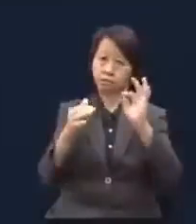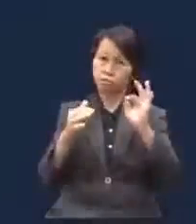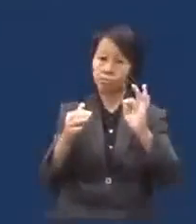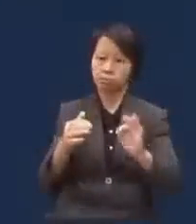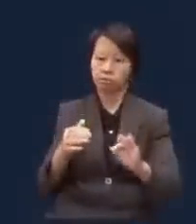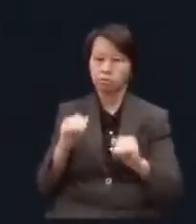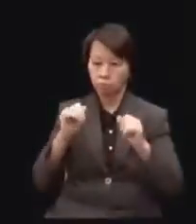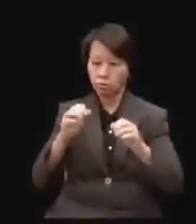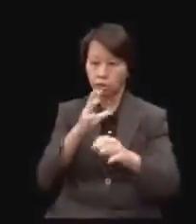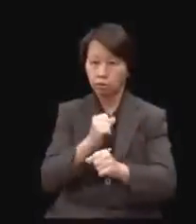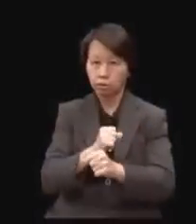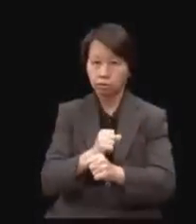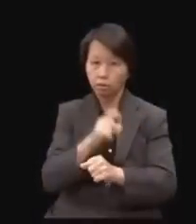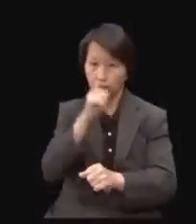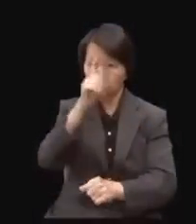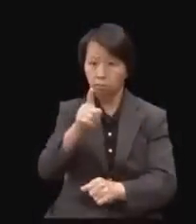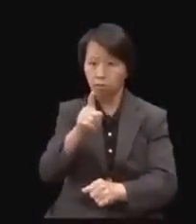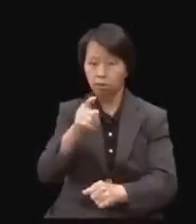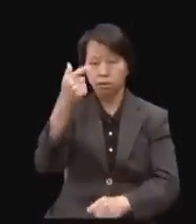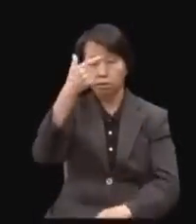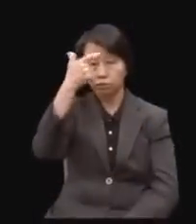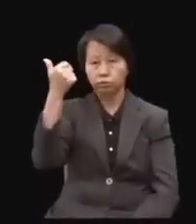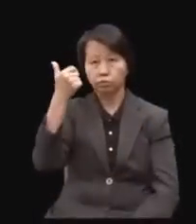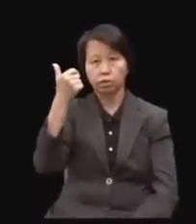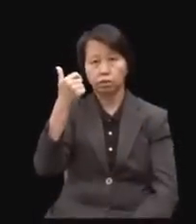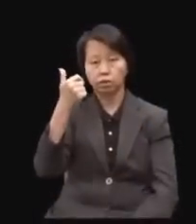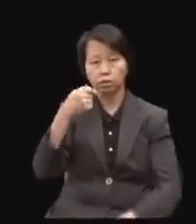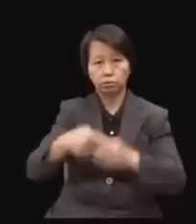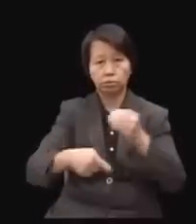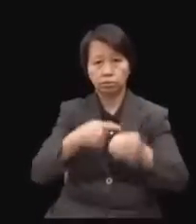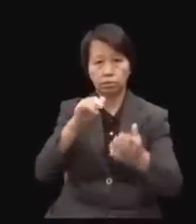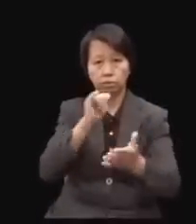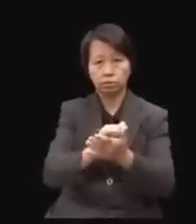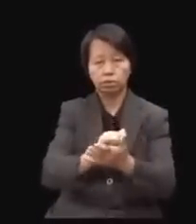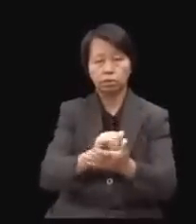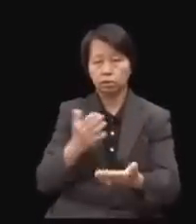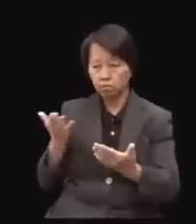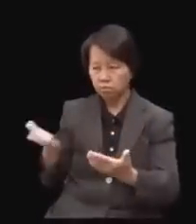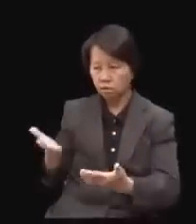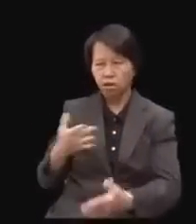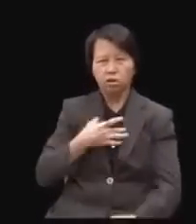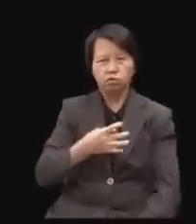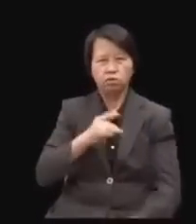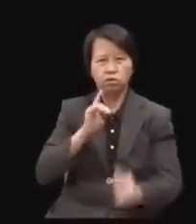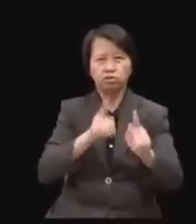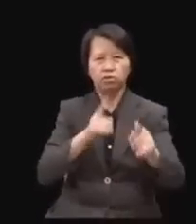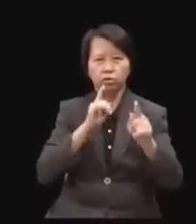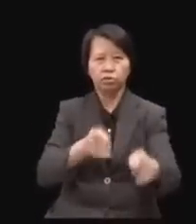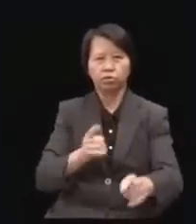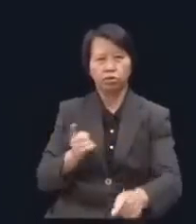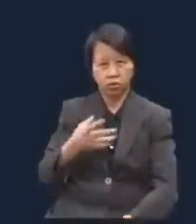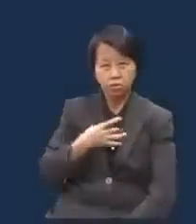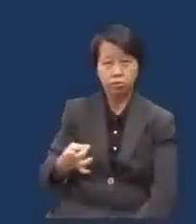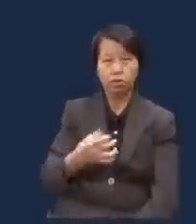saya dapat itu kepastian karena beliau selalu